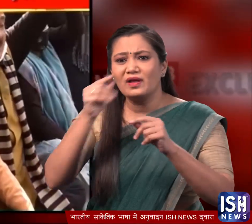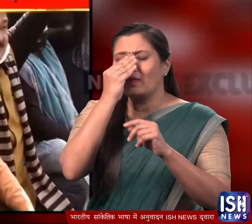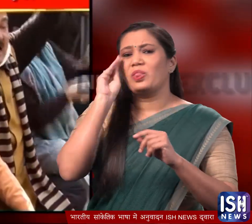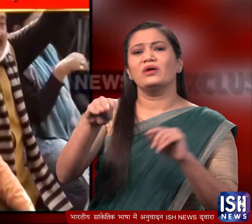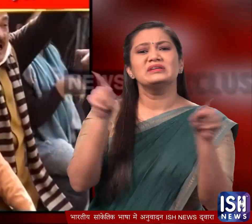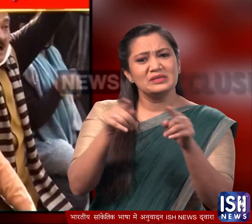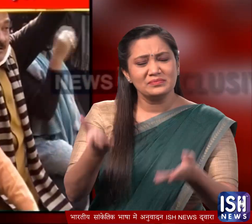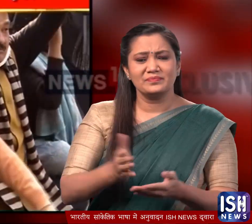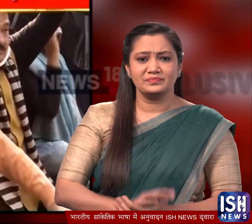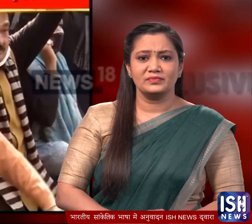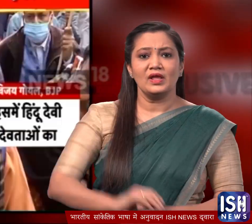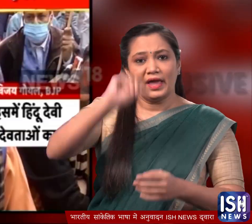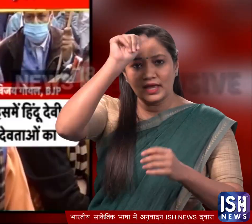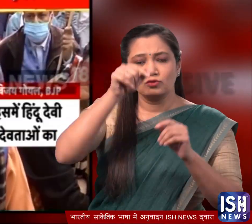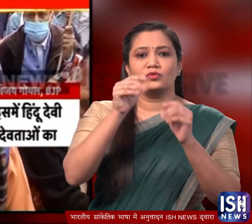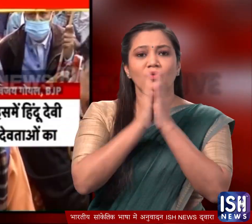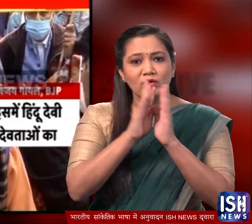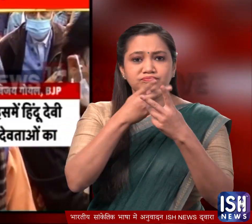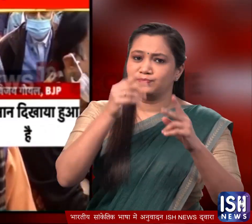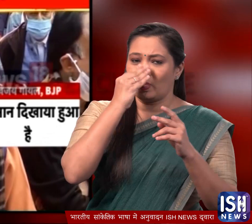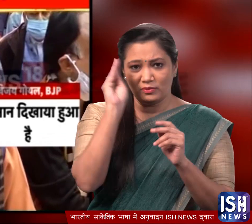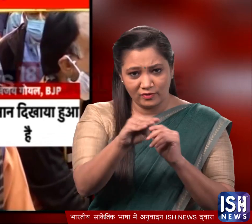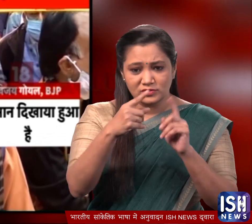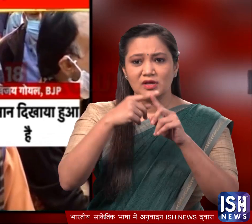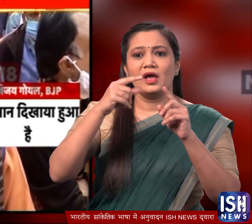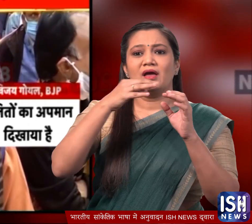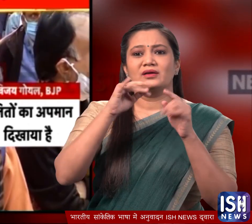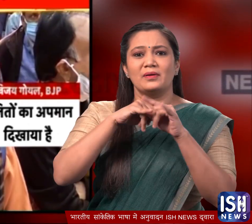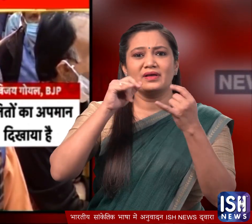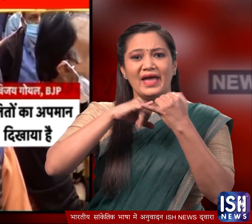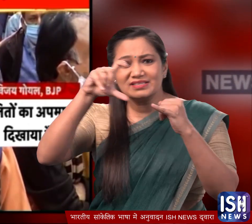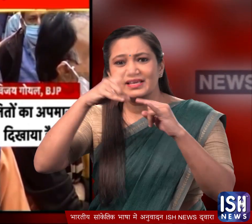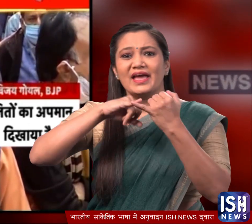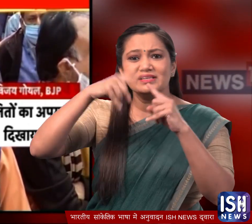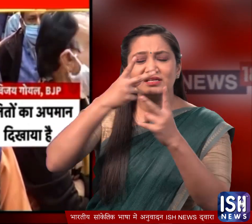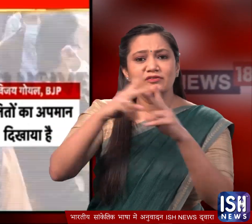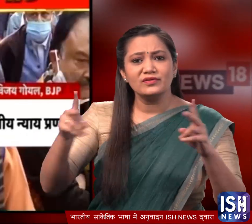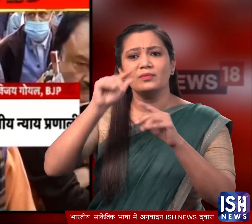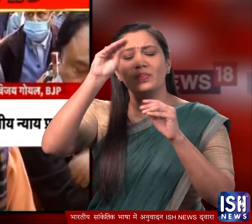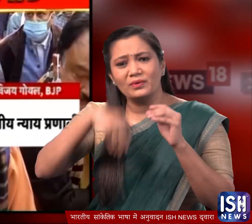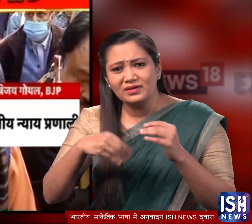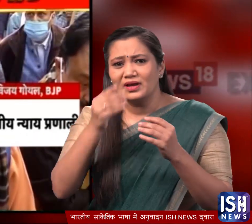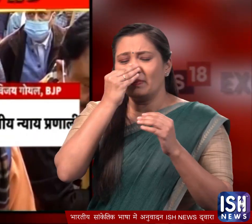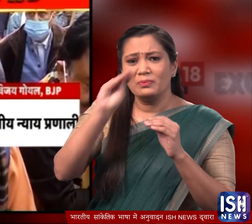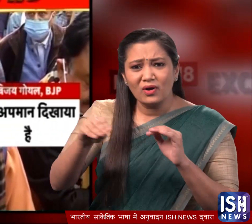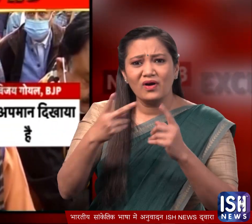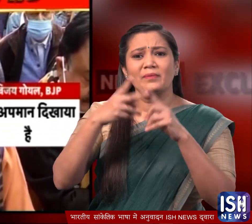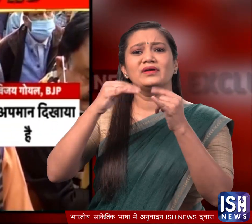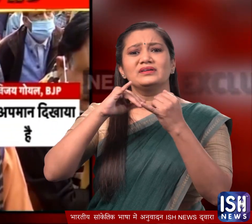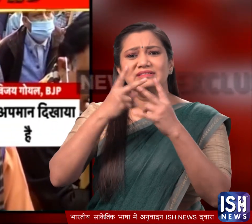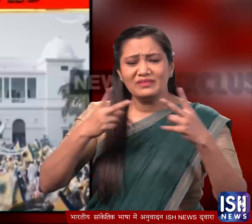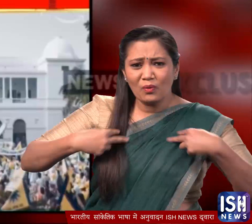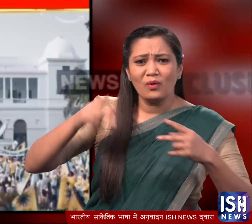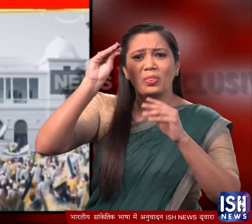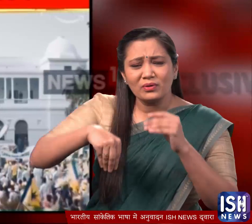लोकतांत्रिक ढांचे का भी मजाक बनाया गया। उन्होंने हिंदू देवी देवताओं का अपमान दिखाया हुआ है, दलितों का अपमान दिखाया है, इंडियन लीगल सिस्टम का अपमान